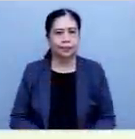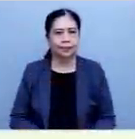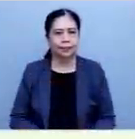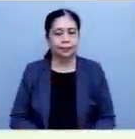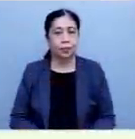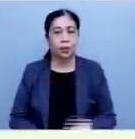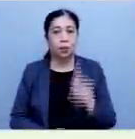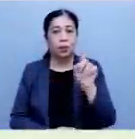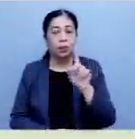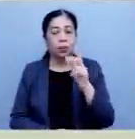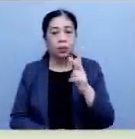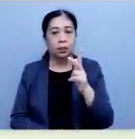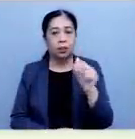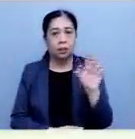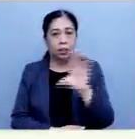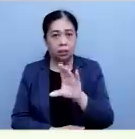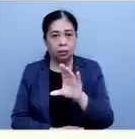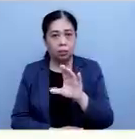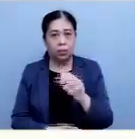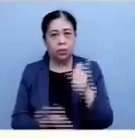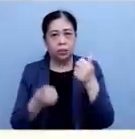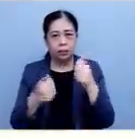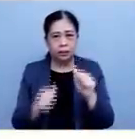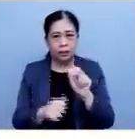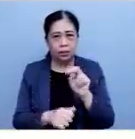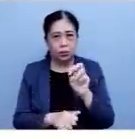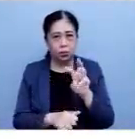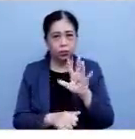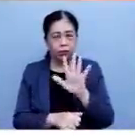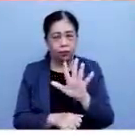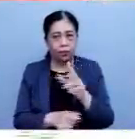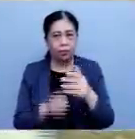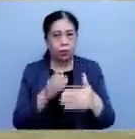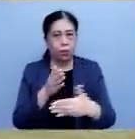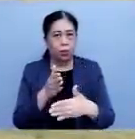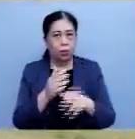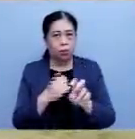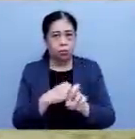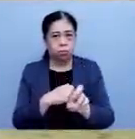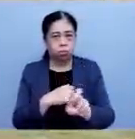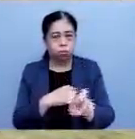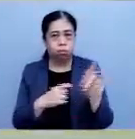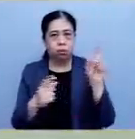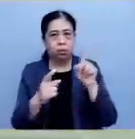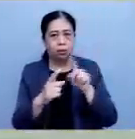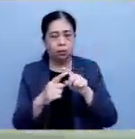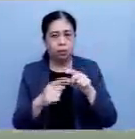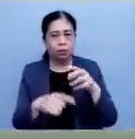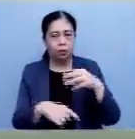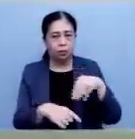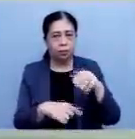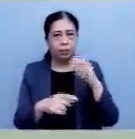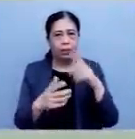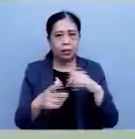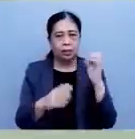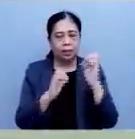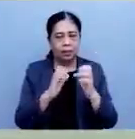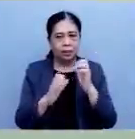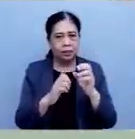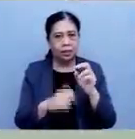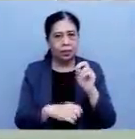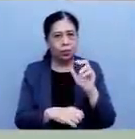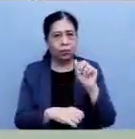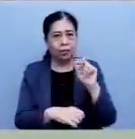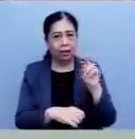Alauna imedya ngayong hapon nang sinubukan ng News 5 na bumiyahe mula EDSA North Avenue hanggang NLEX. Pero sa EDSA North Ave pa